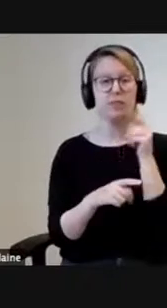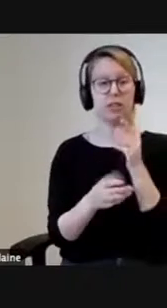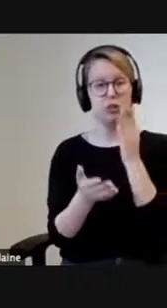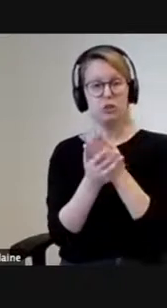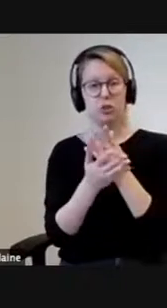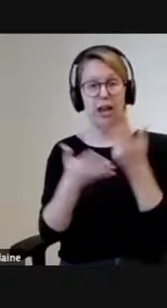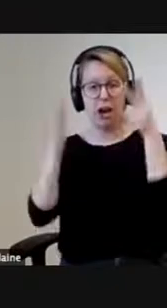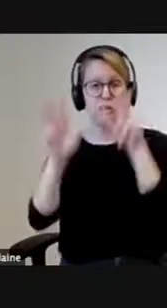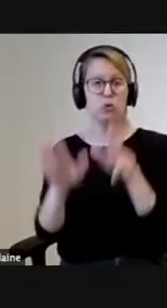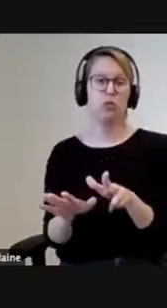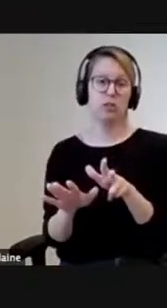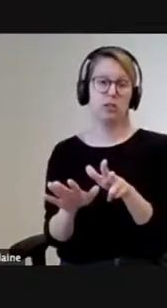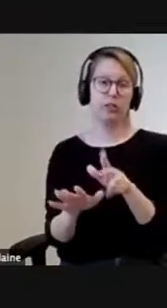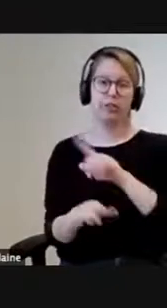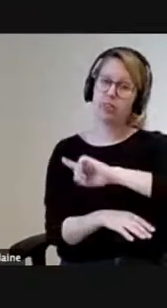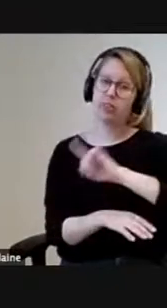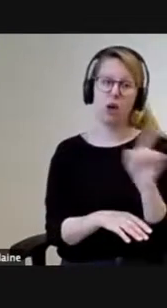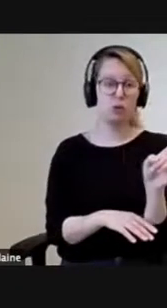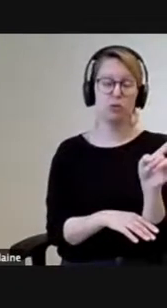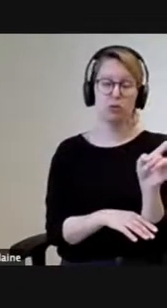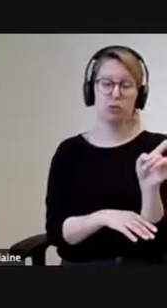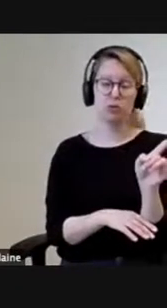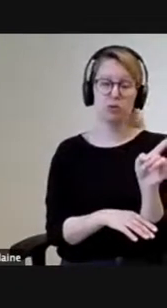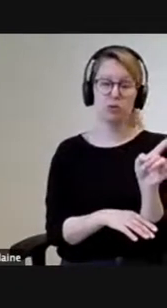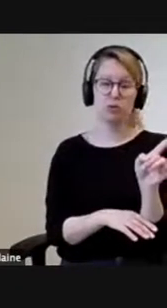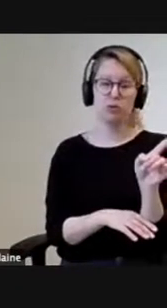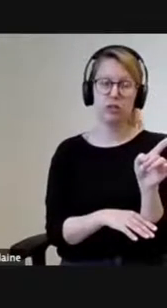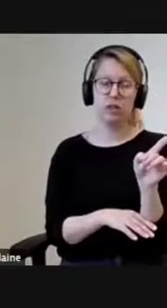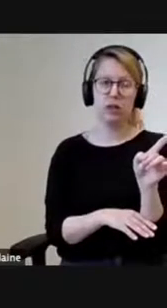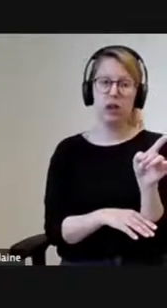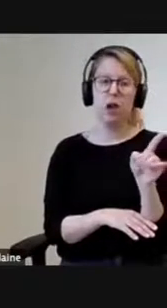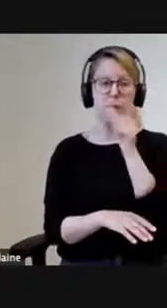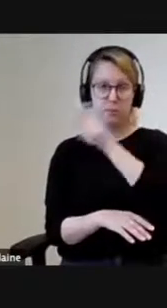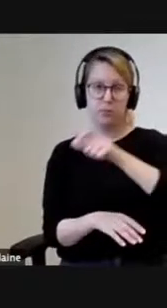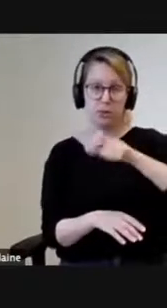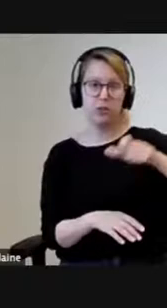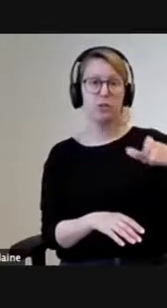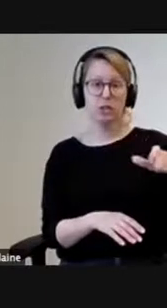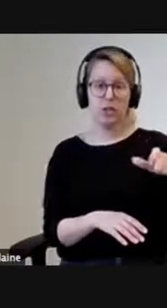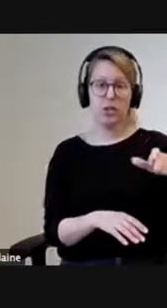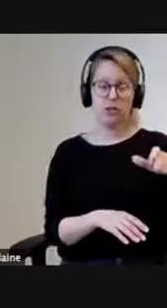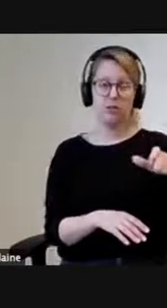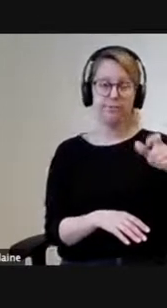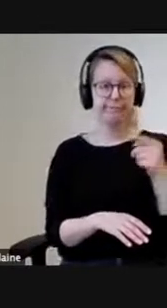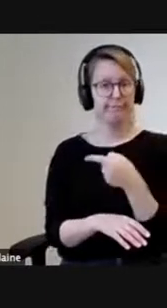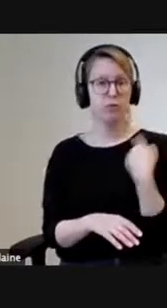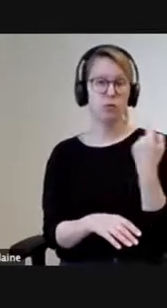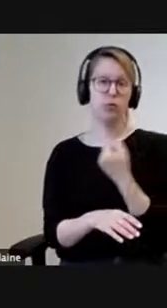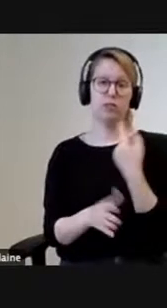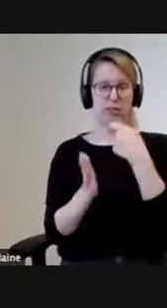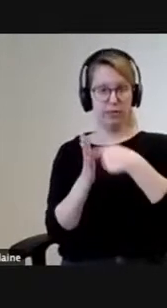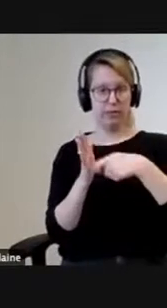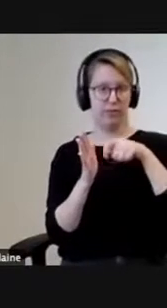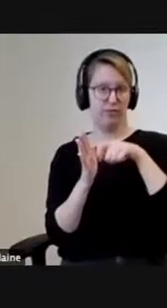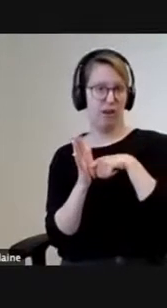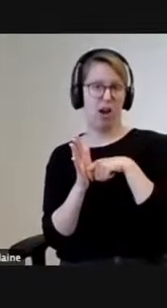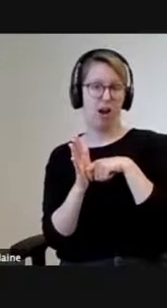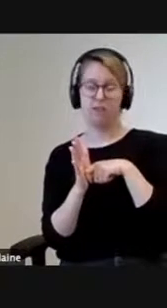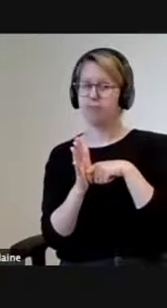l'UE n'ont pas le droit de participer à l'élection du Parlement européen en raison de leur handicap.